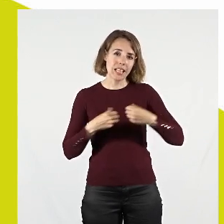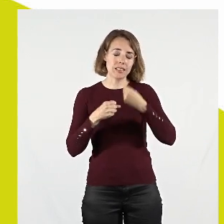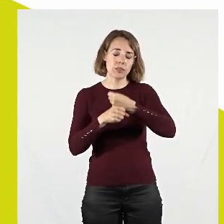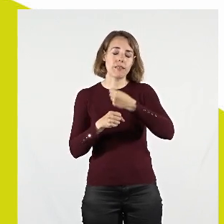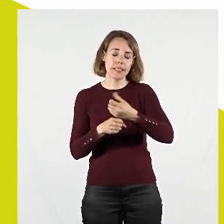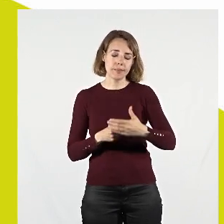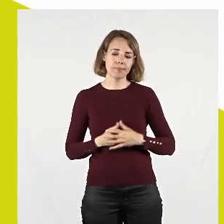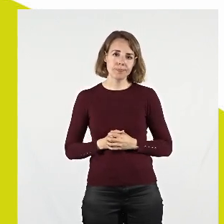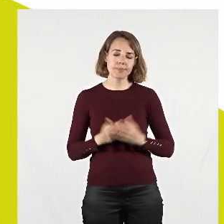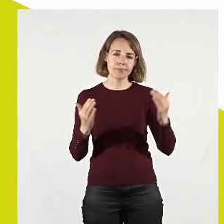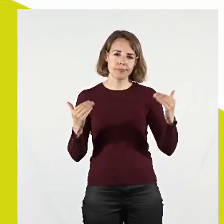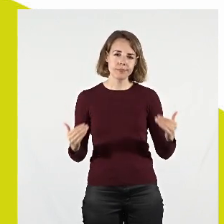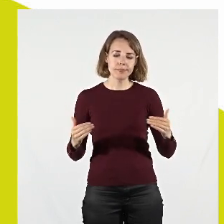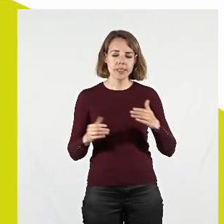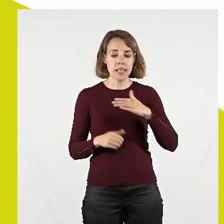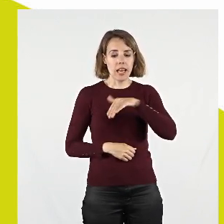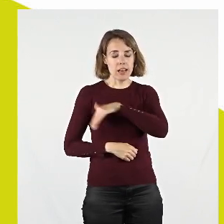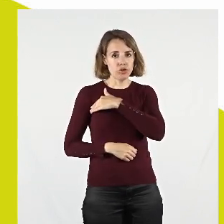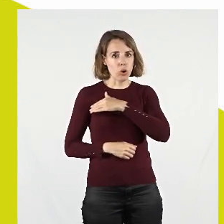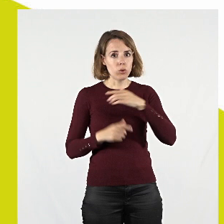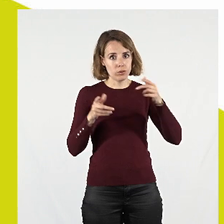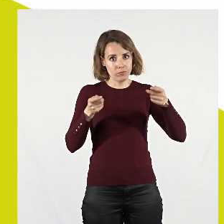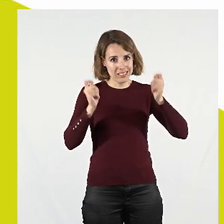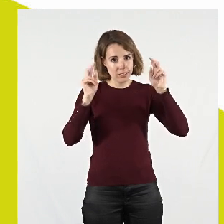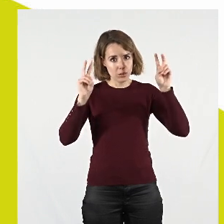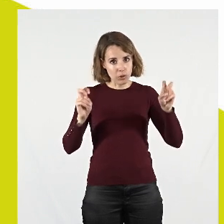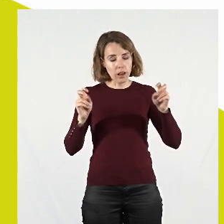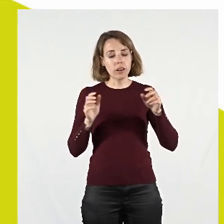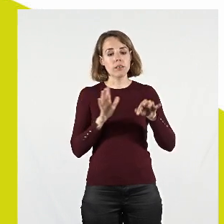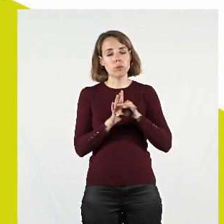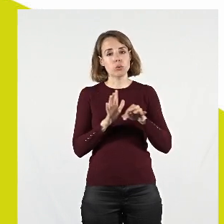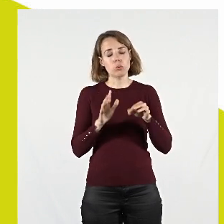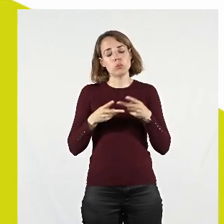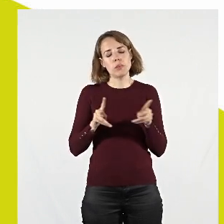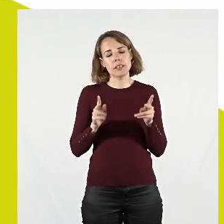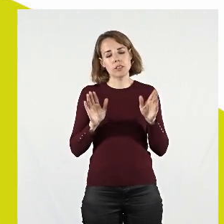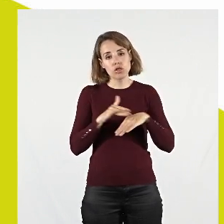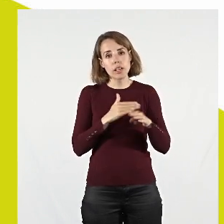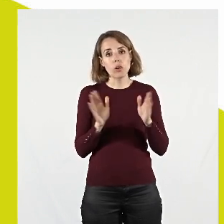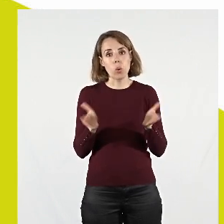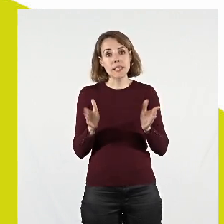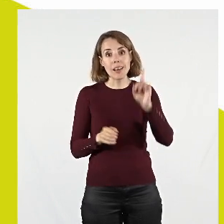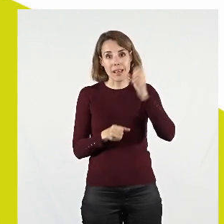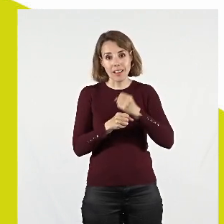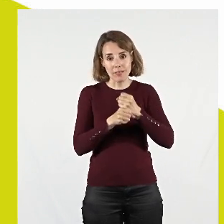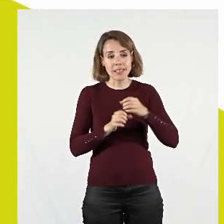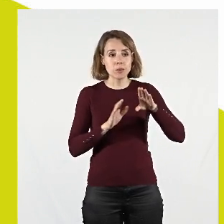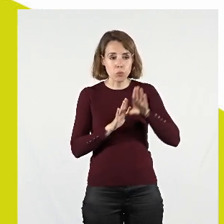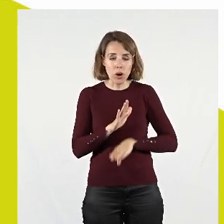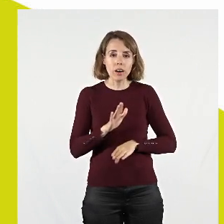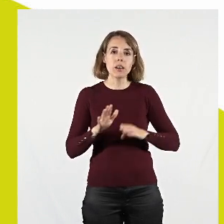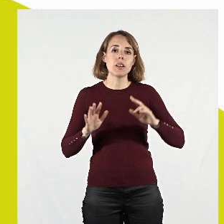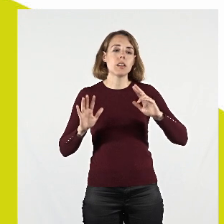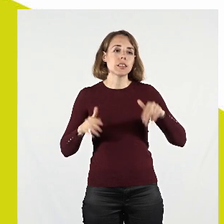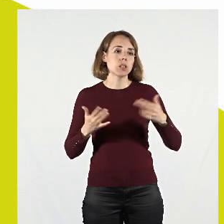également des agents titulaires de la fonction publique hospitalière, mais qui font moins de 28 heures par semaine et qui, à ce titre, ne relèvent pas des bleus, mais relèvent des